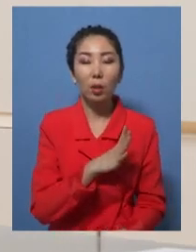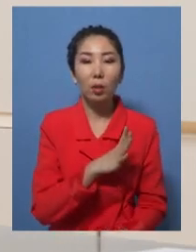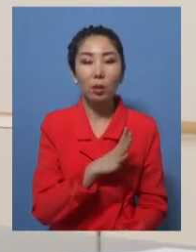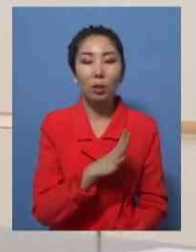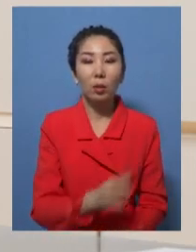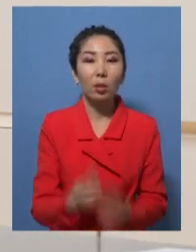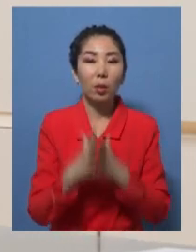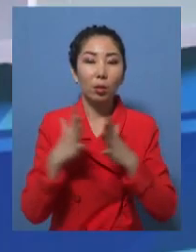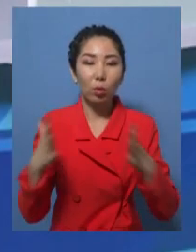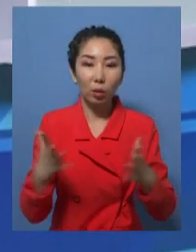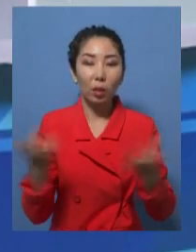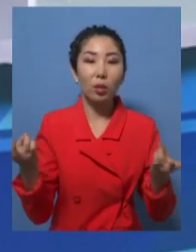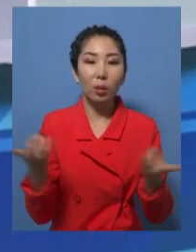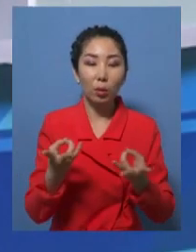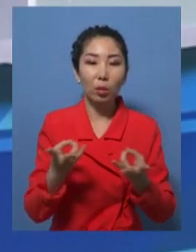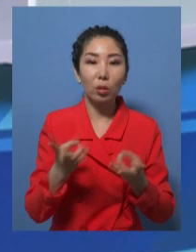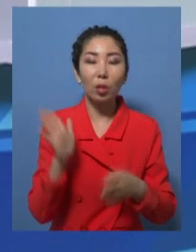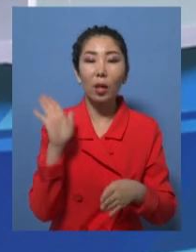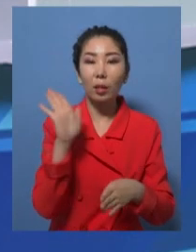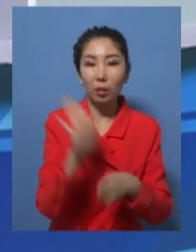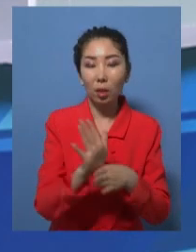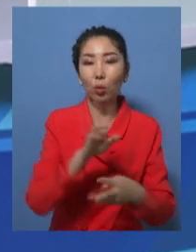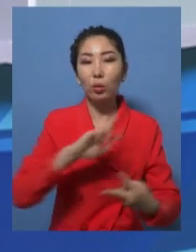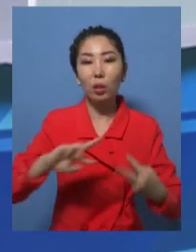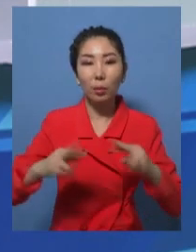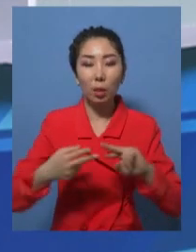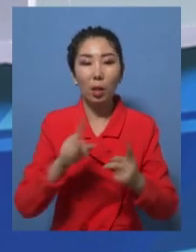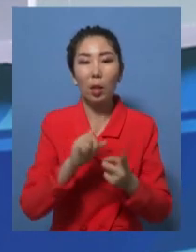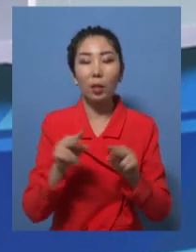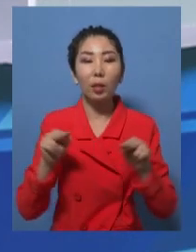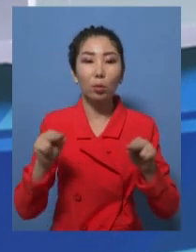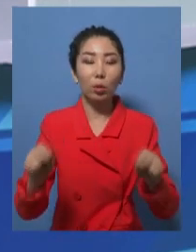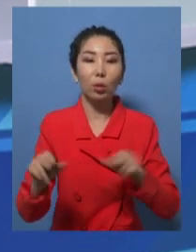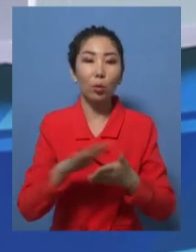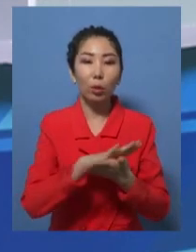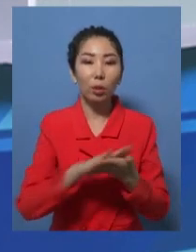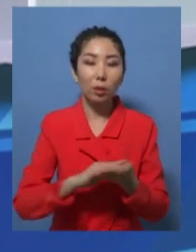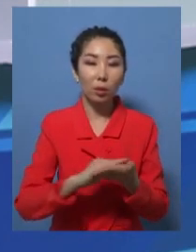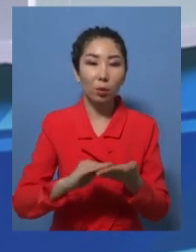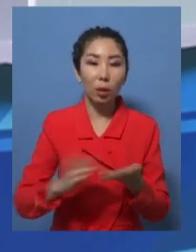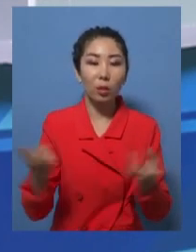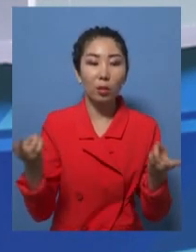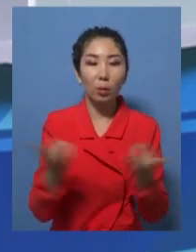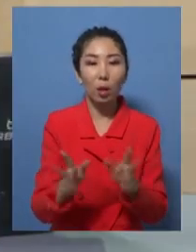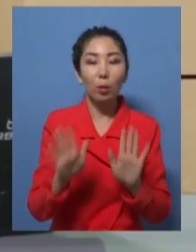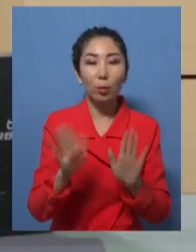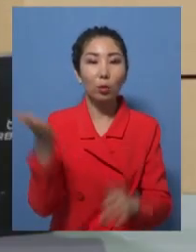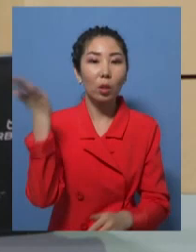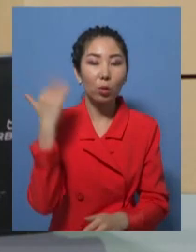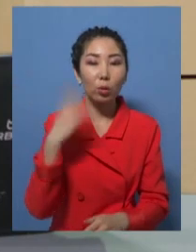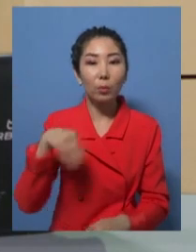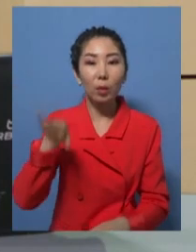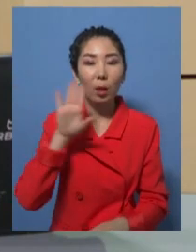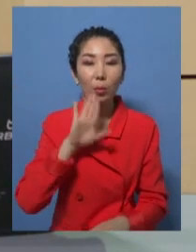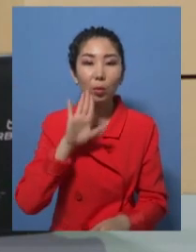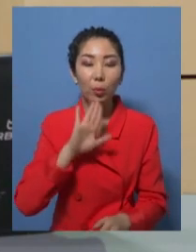қызмет аясын кеңейту керек болады. Ол үшін жаңа өзінің жарғысына өзгеріс енгізіп, әділет органдарын тіркеу керек. Яғни бұрын тек қана ауыз сумен